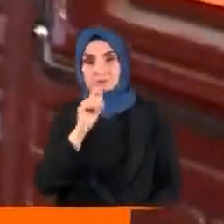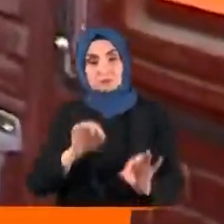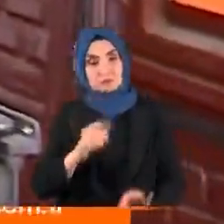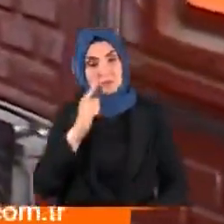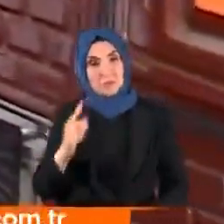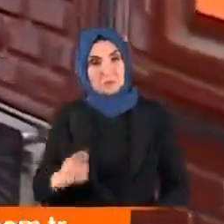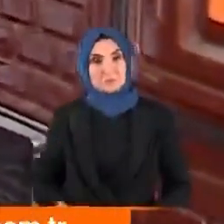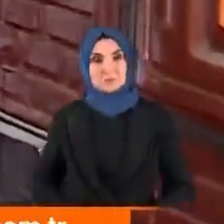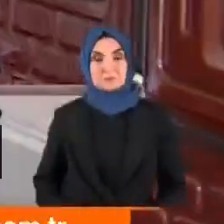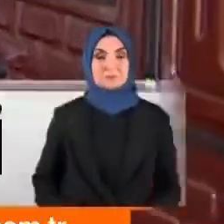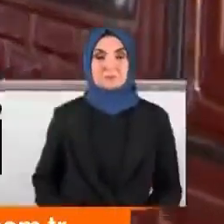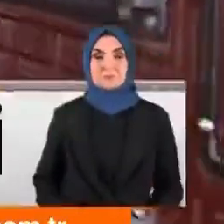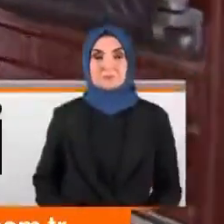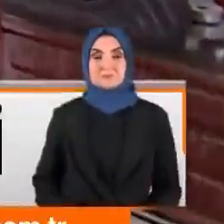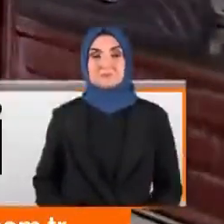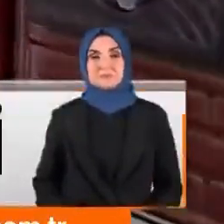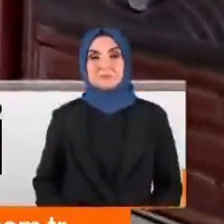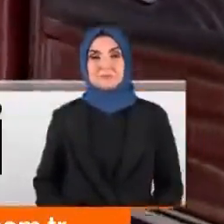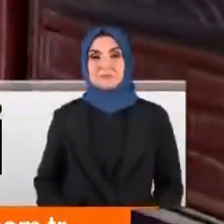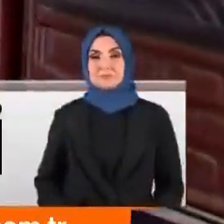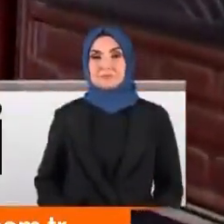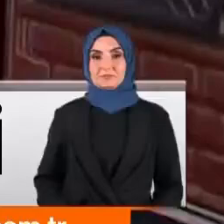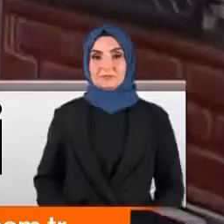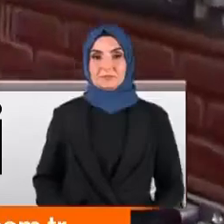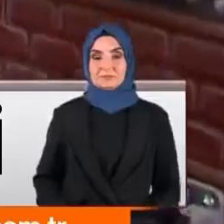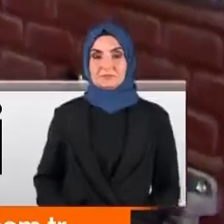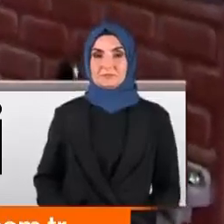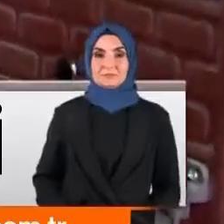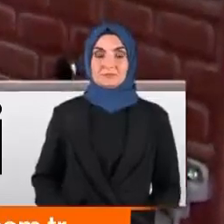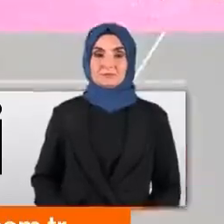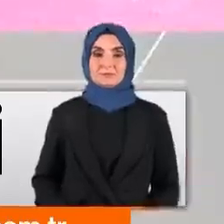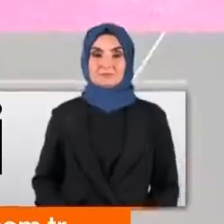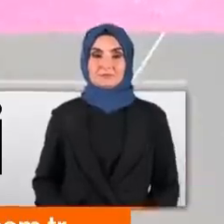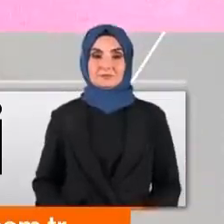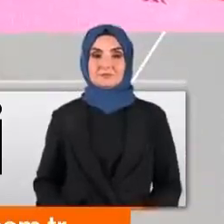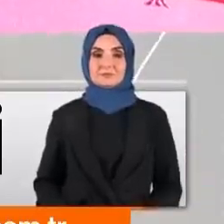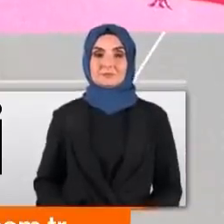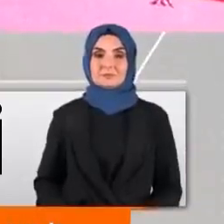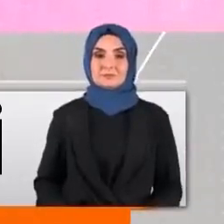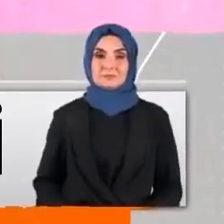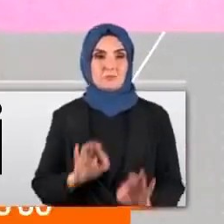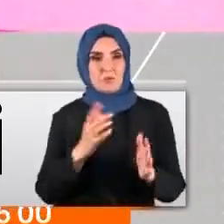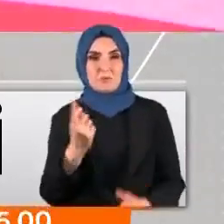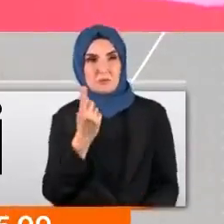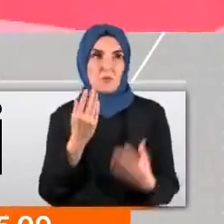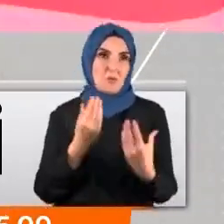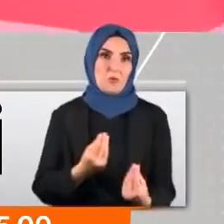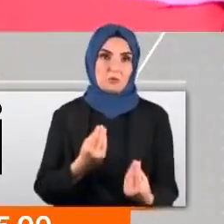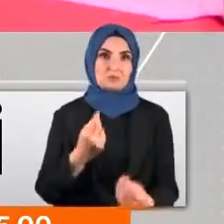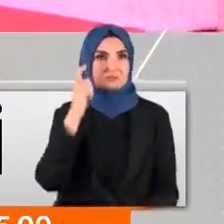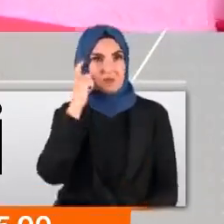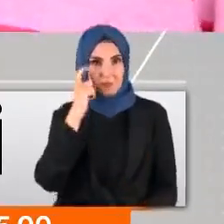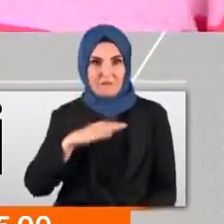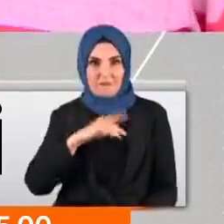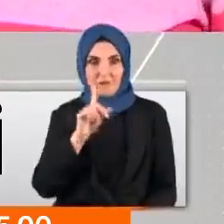Siz Bekler miyiniz peki böyle bir şey olacağını? Yani Avrupa'dan